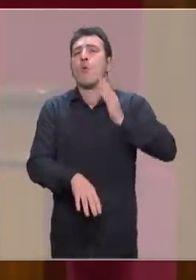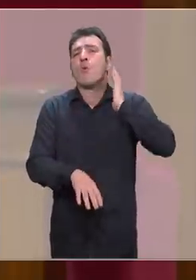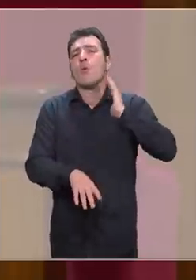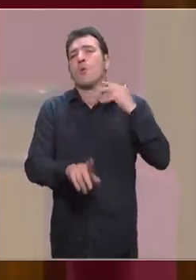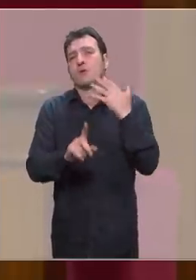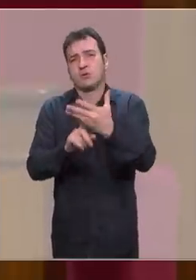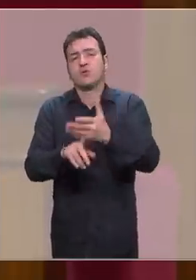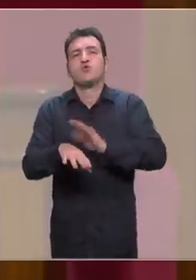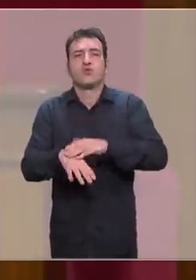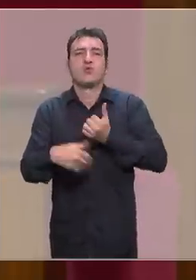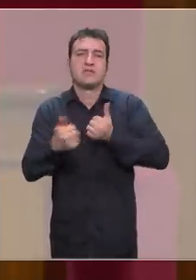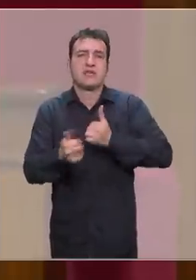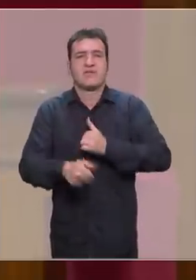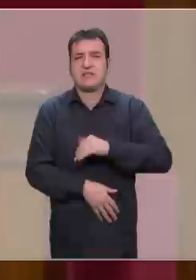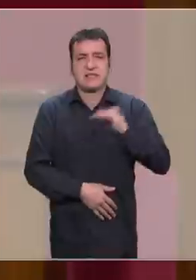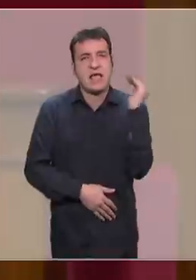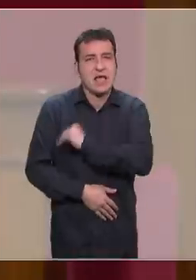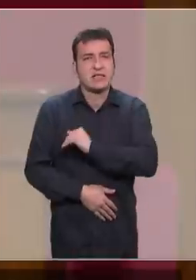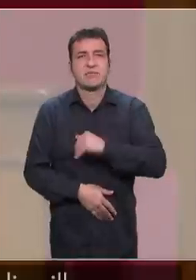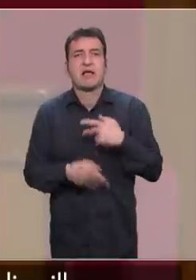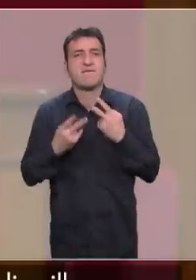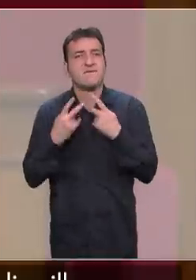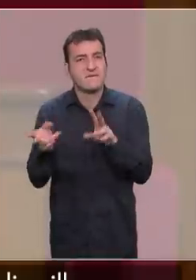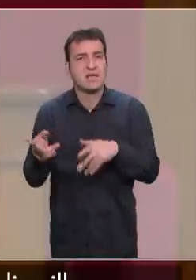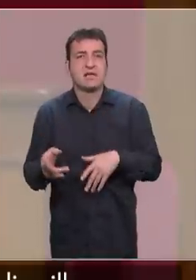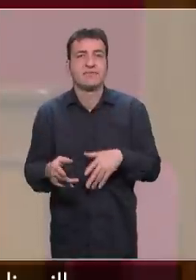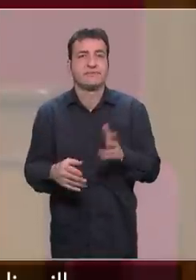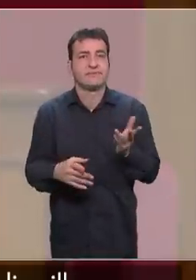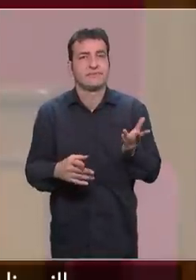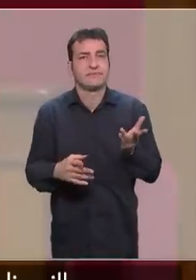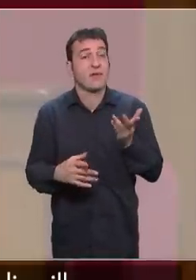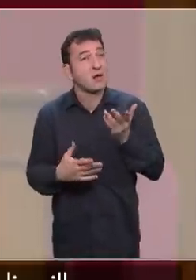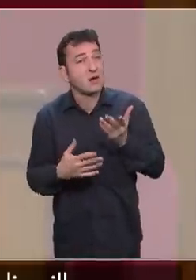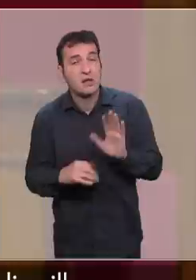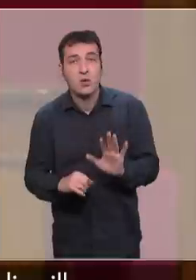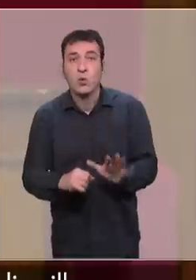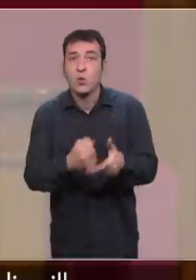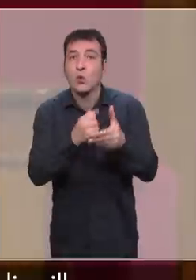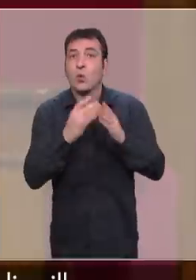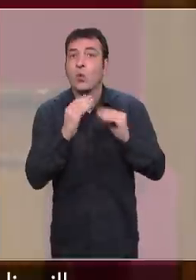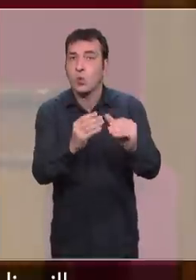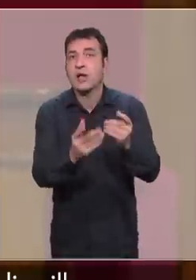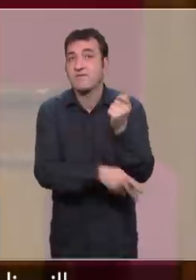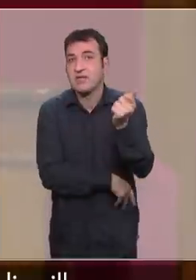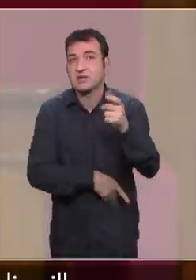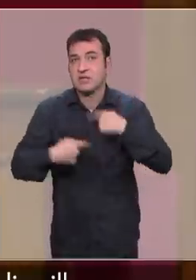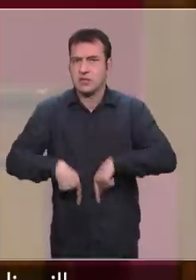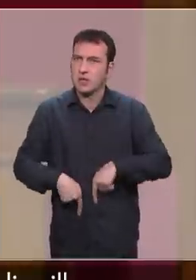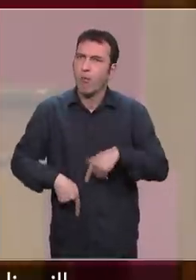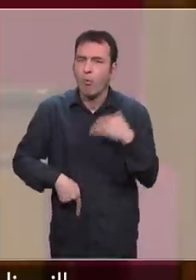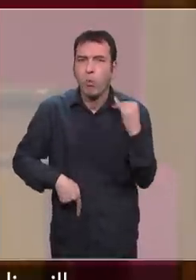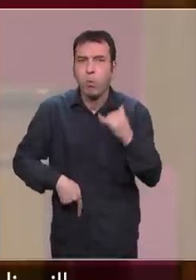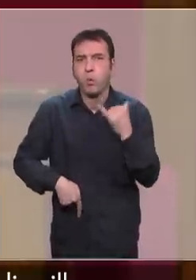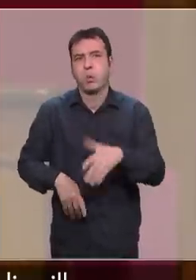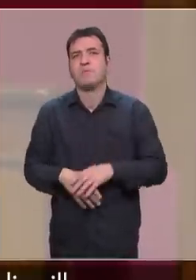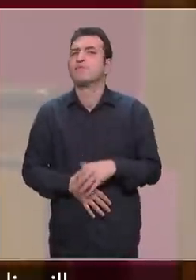métropolitain, le soutien financier et concret de l'État tarde à se manifester. Pourtant, certaines villes écologistes et leurs